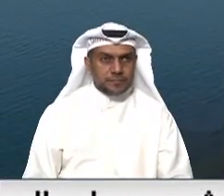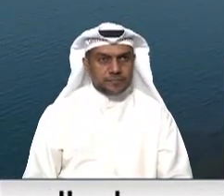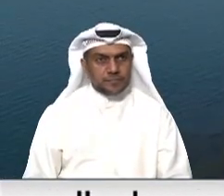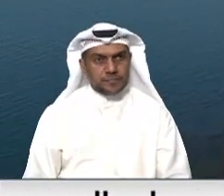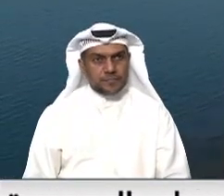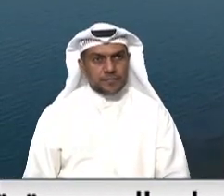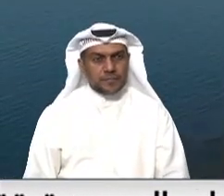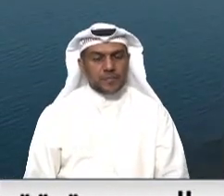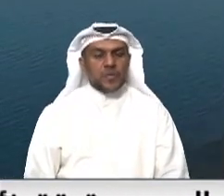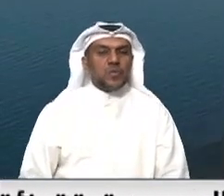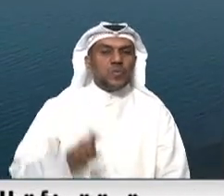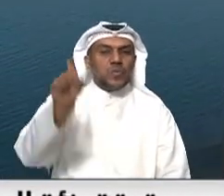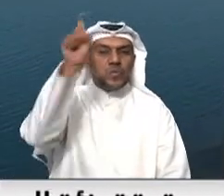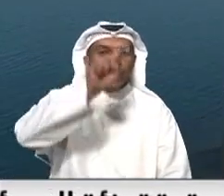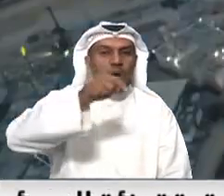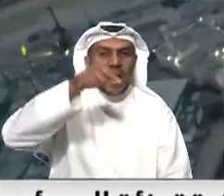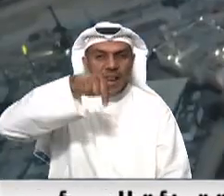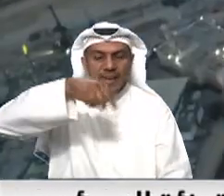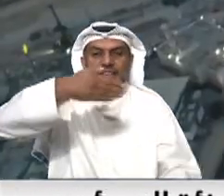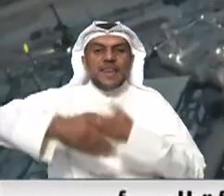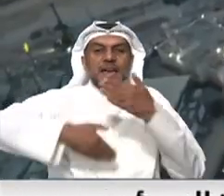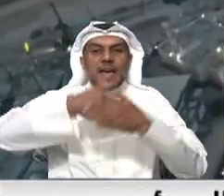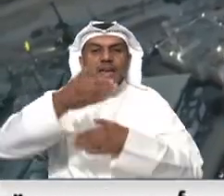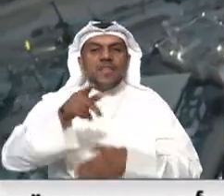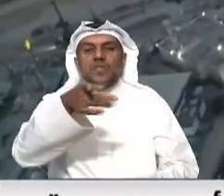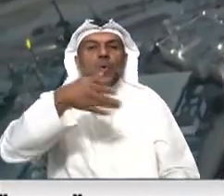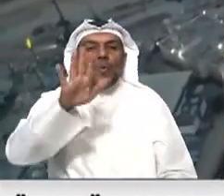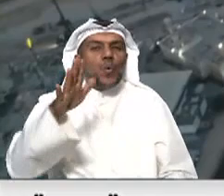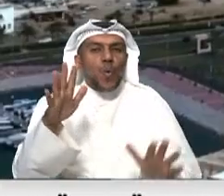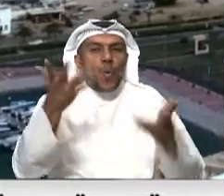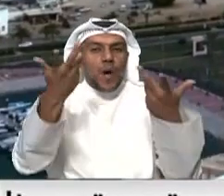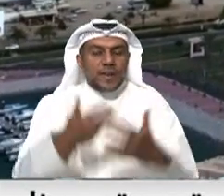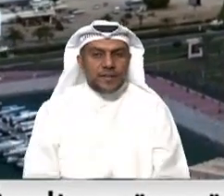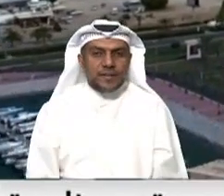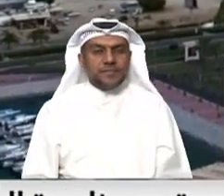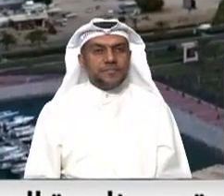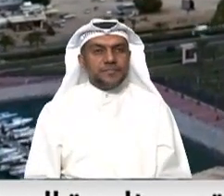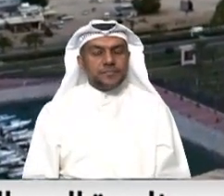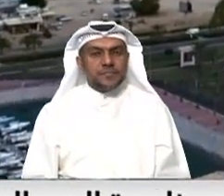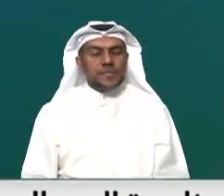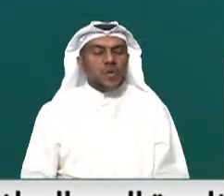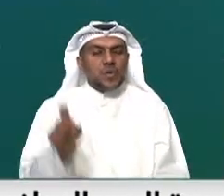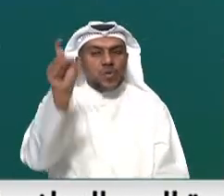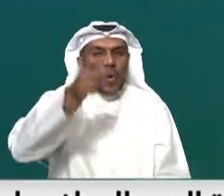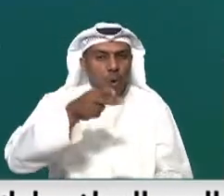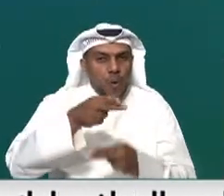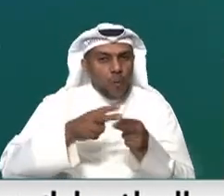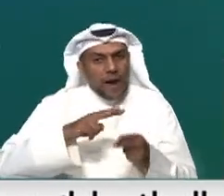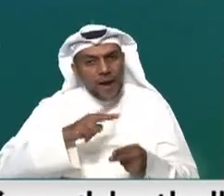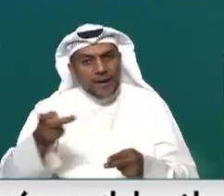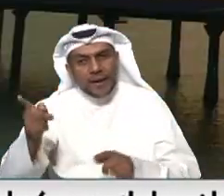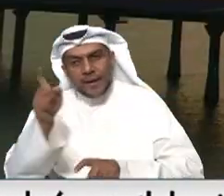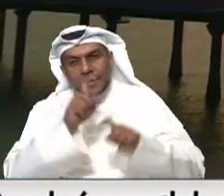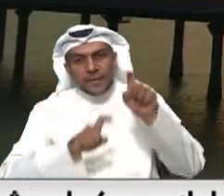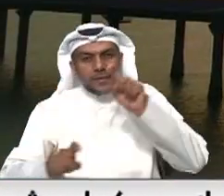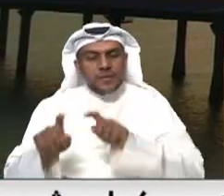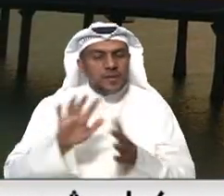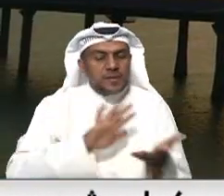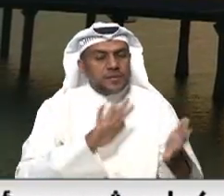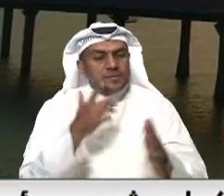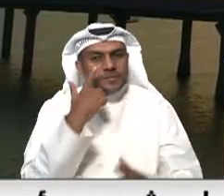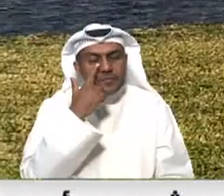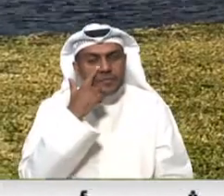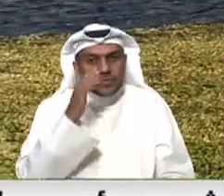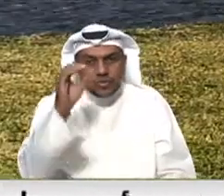أين ستذهب هذا العيد؟ سؤال طرحناه على المواطنين والمقيمين ولم نجد ملامح لإجابة